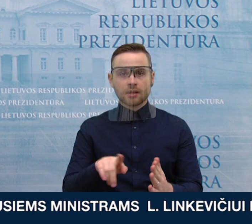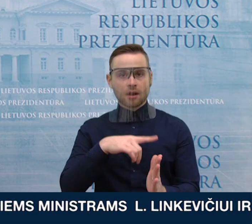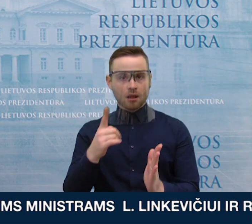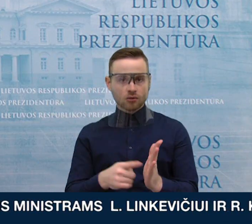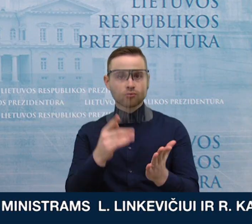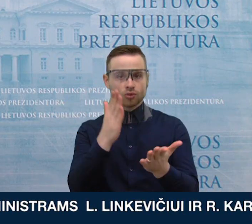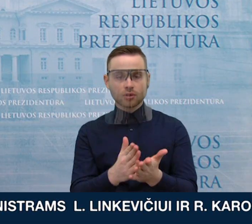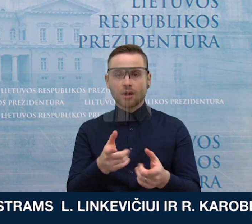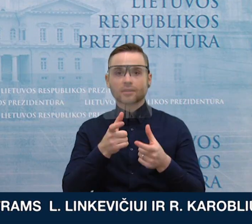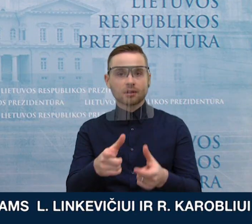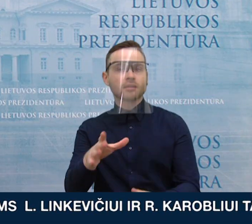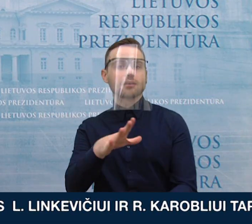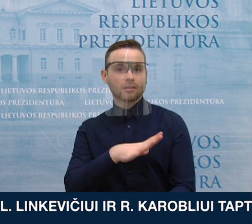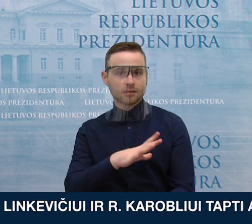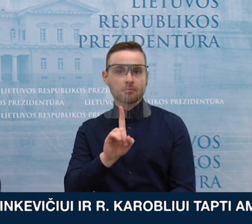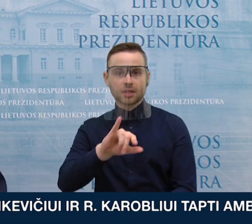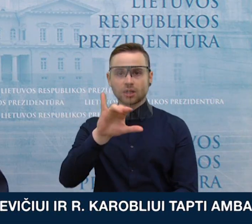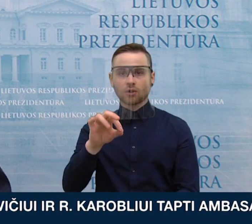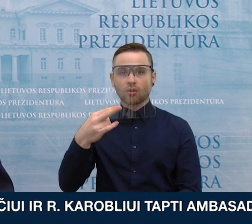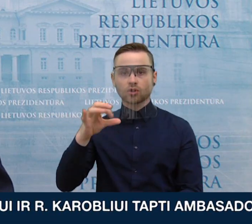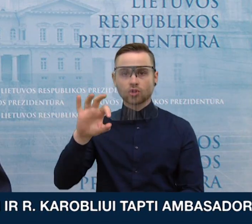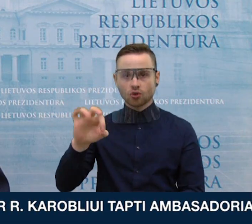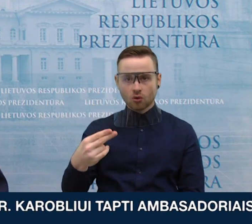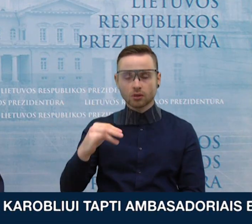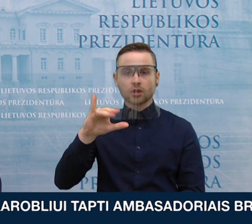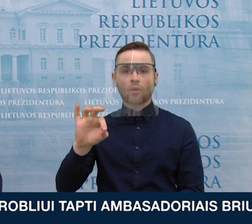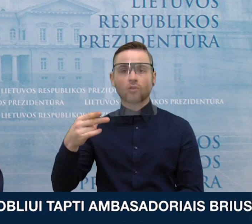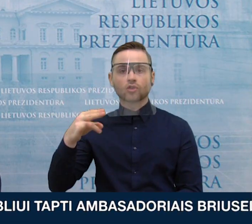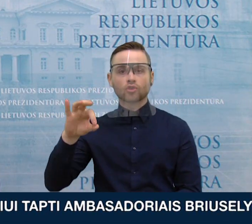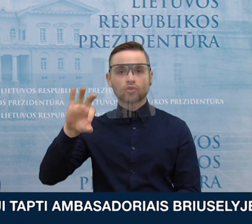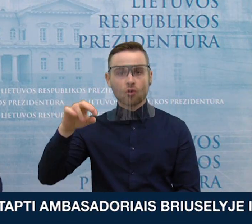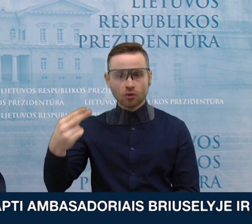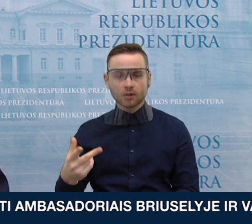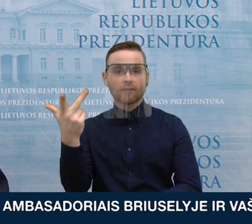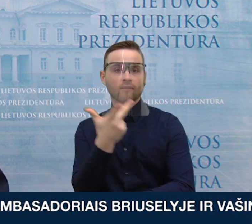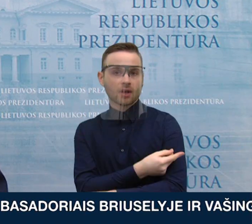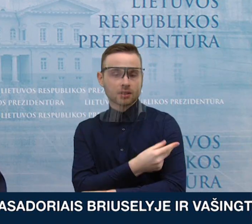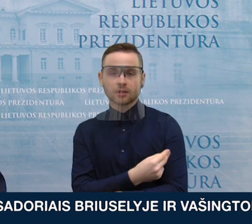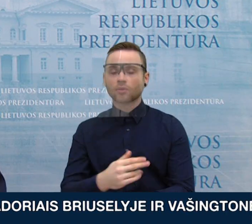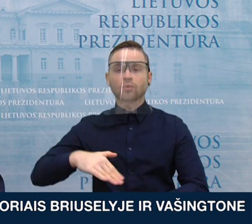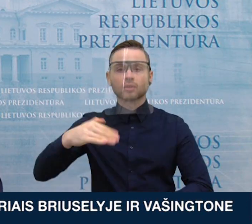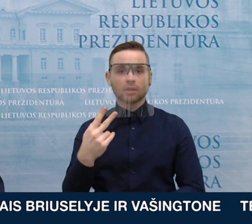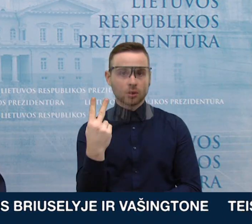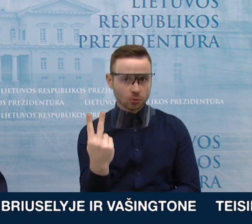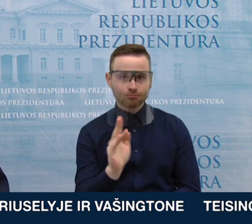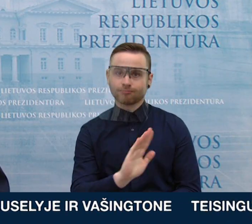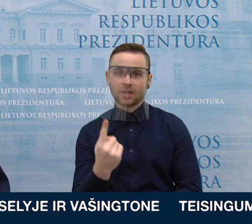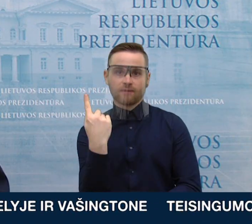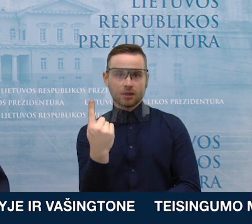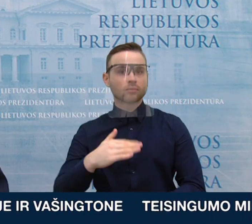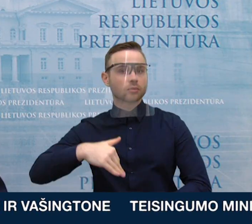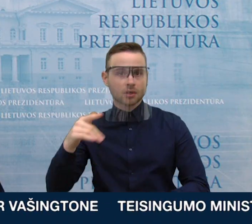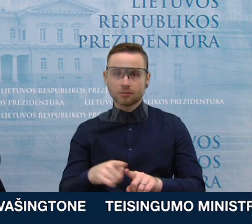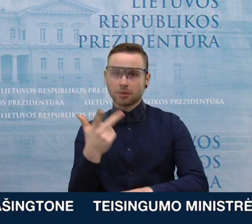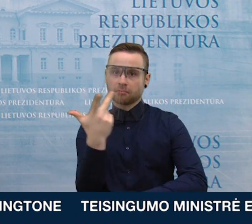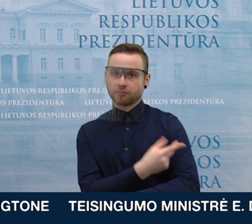klausimą, galimas dalykas, kad Johnson & Johnson vakcinos reikės tik tai vienos dozės ir nereikės pakartoti nuo skiepimo.